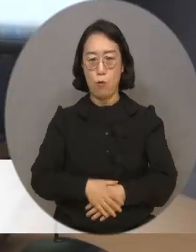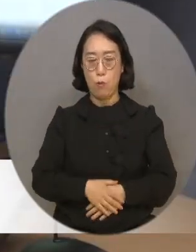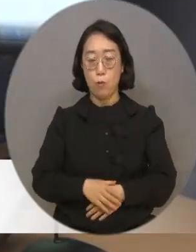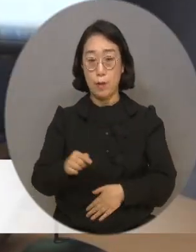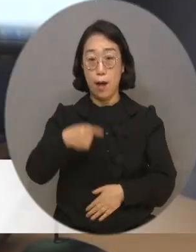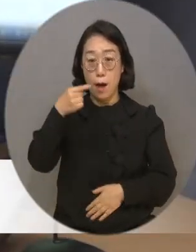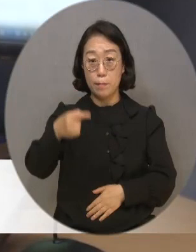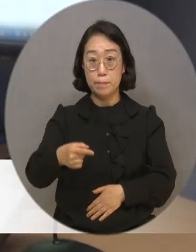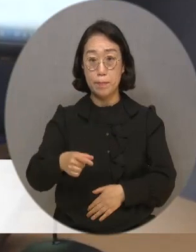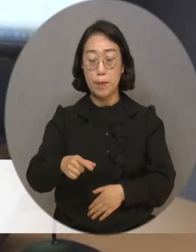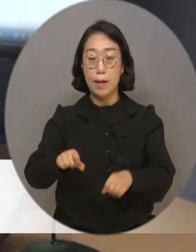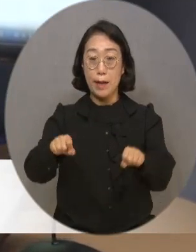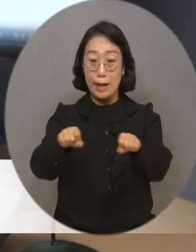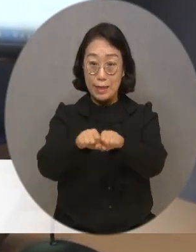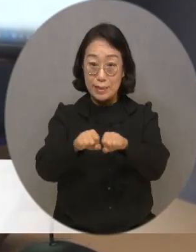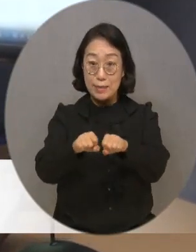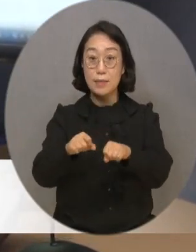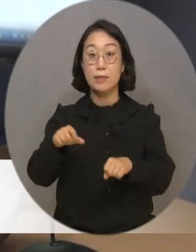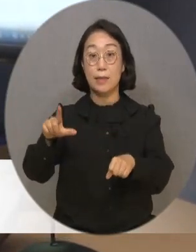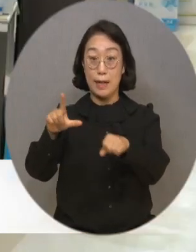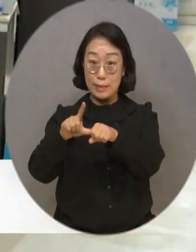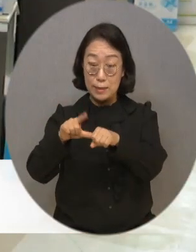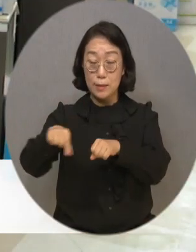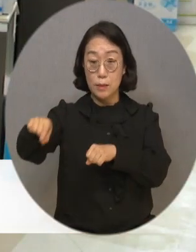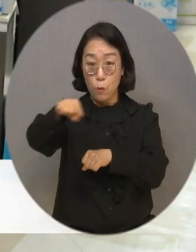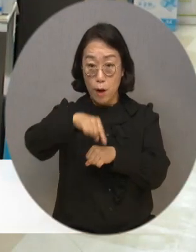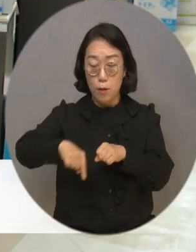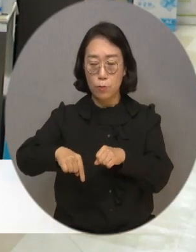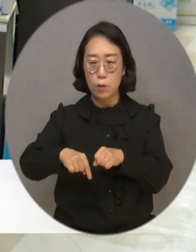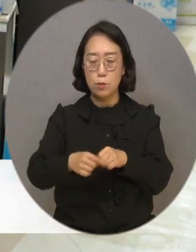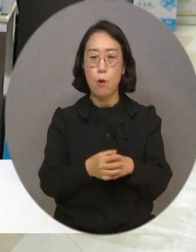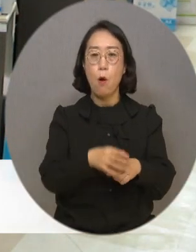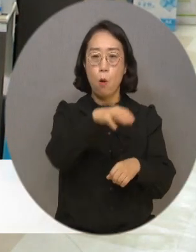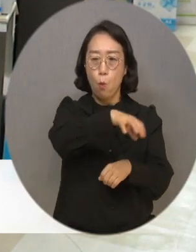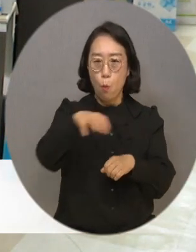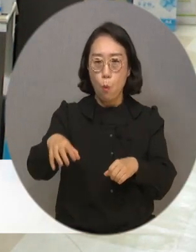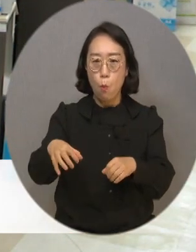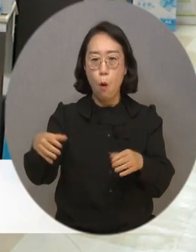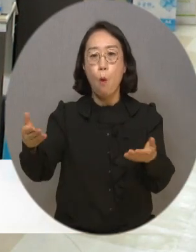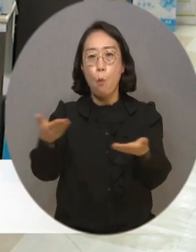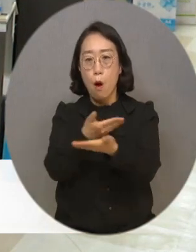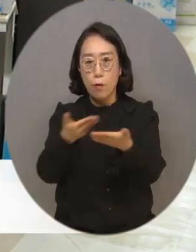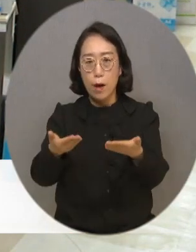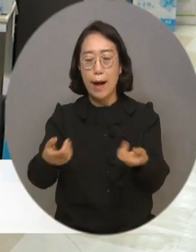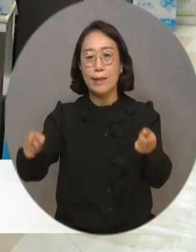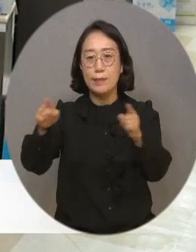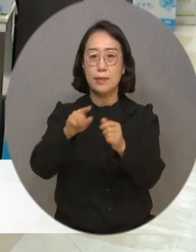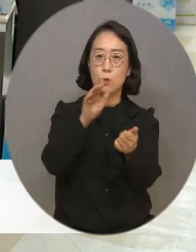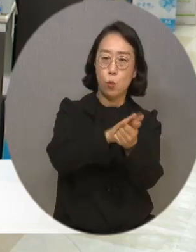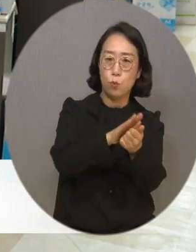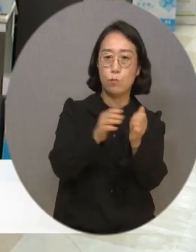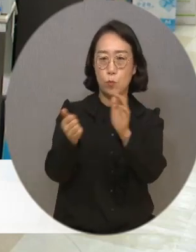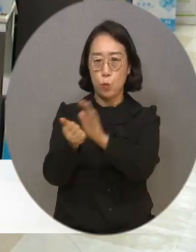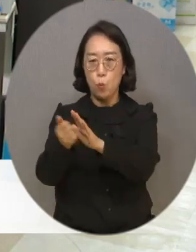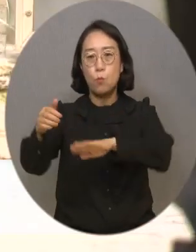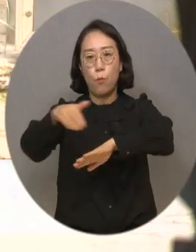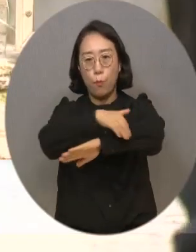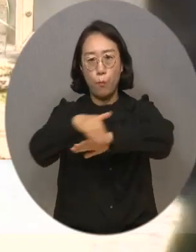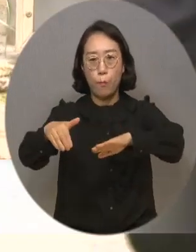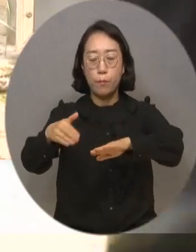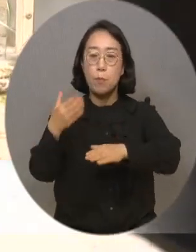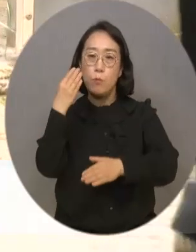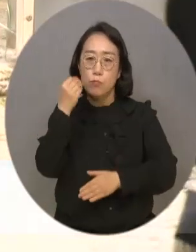이어 가스공사와 에너지공단 간 복지 정보의 원활한 공유를 위해 상시 협업체계를 구축할 계획입니다.